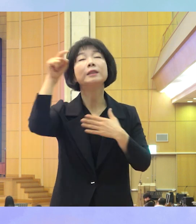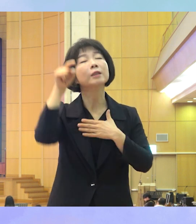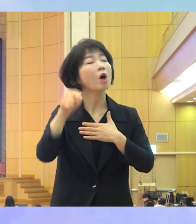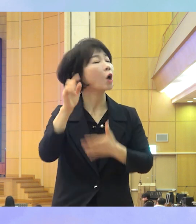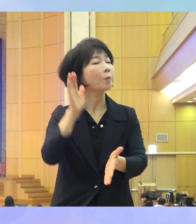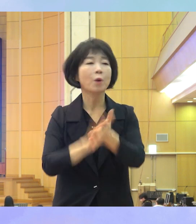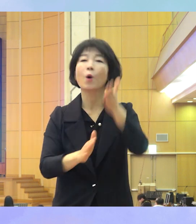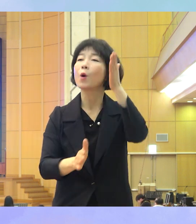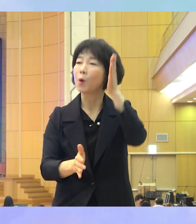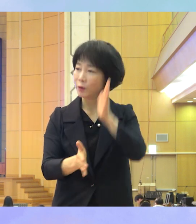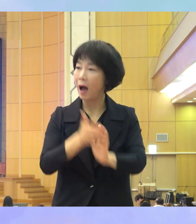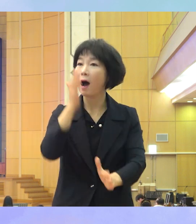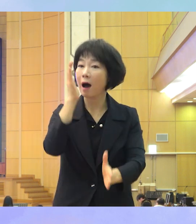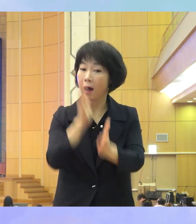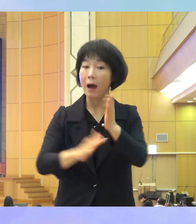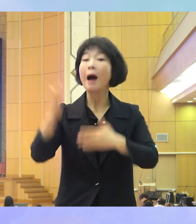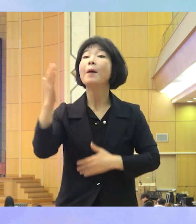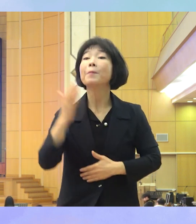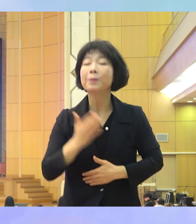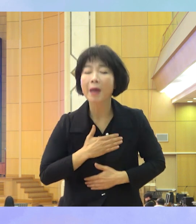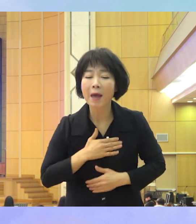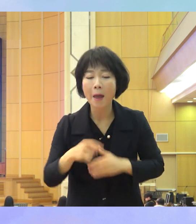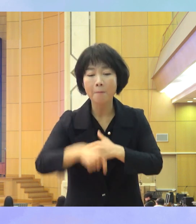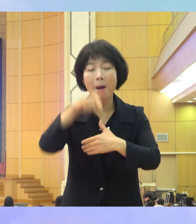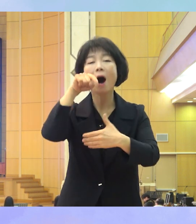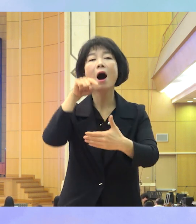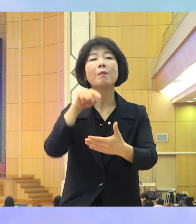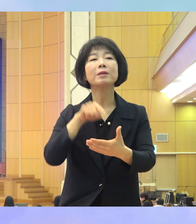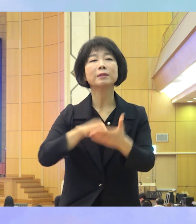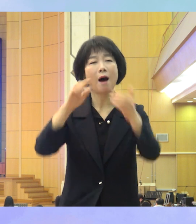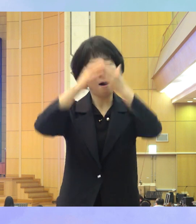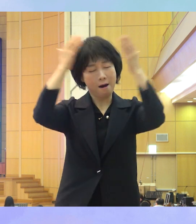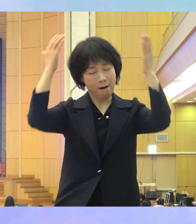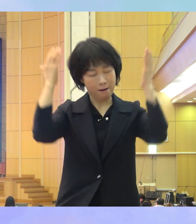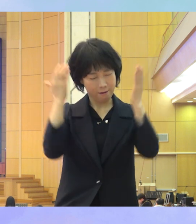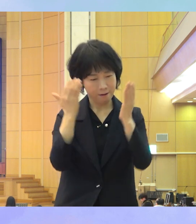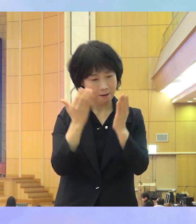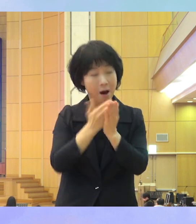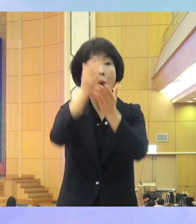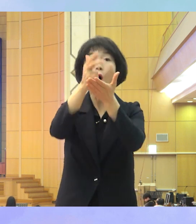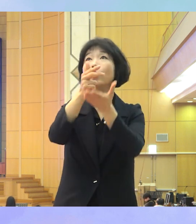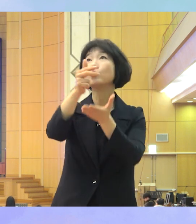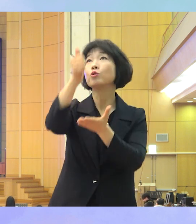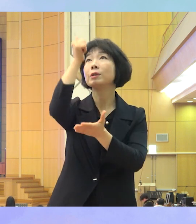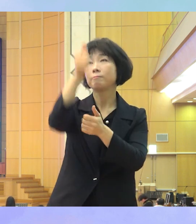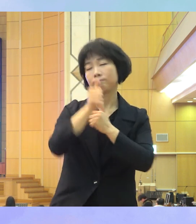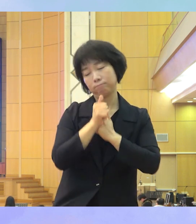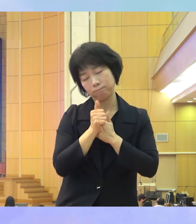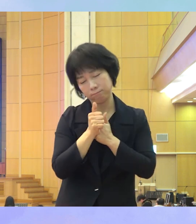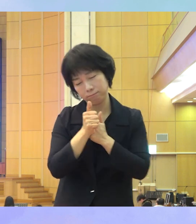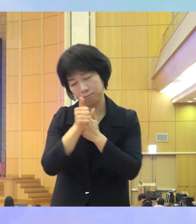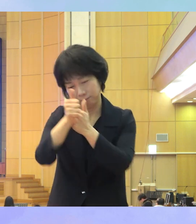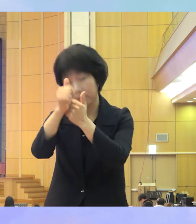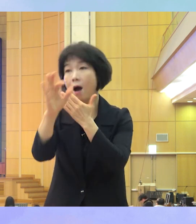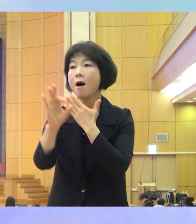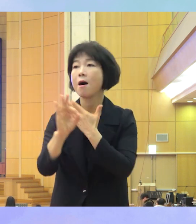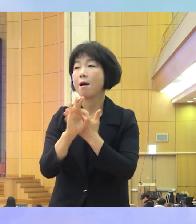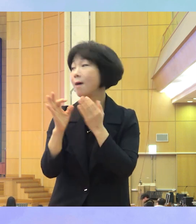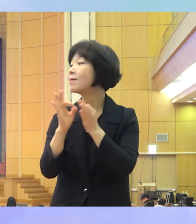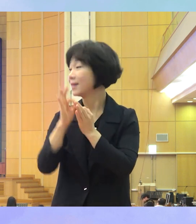내 맘을 다하여서 내 맘을 다하여서 주님을